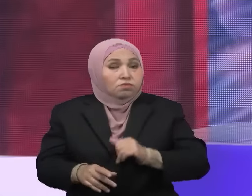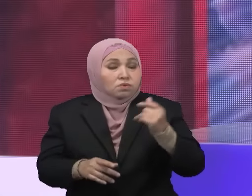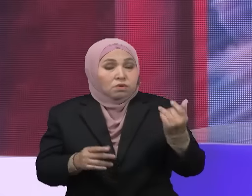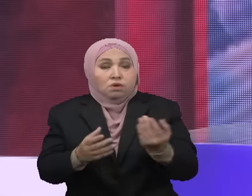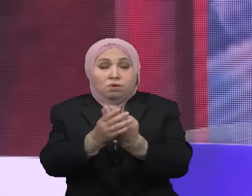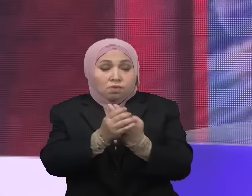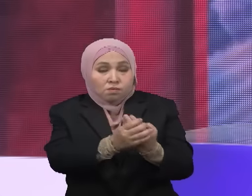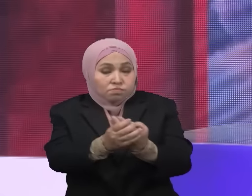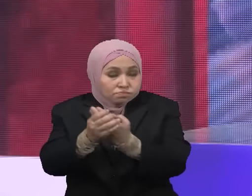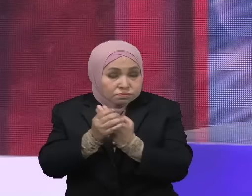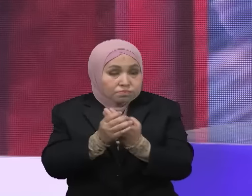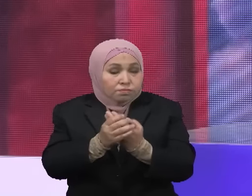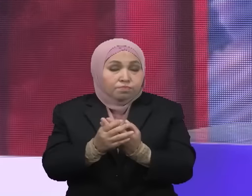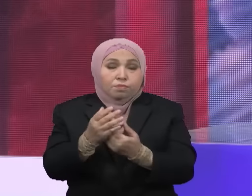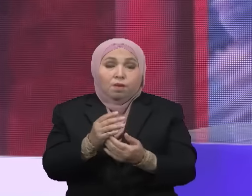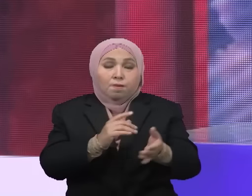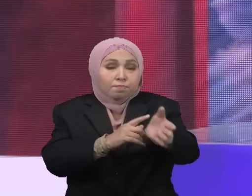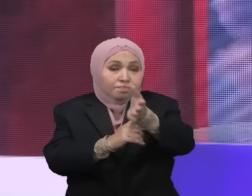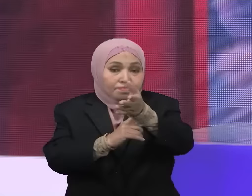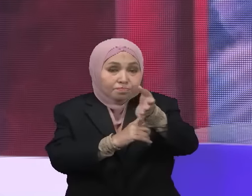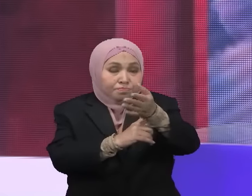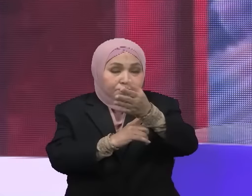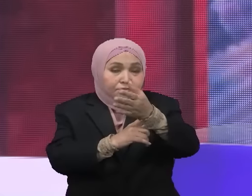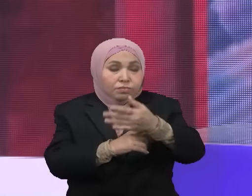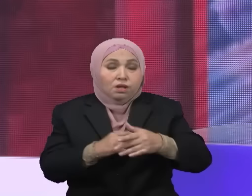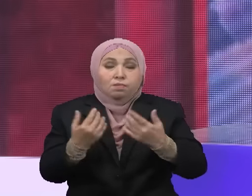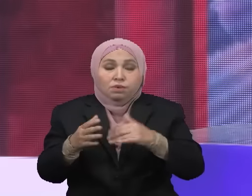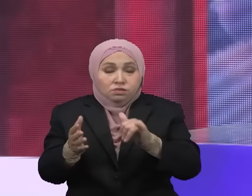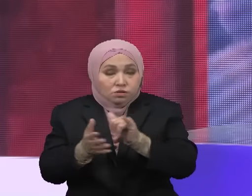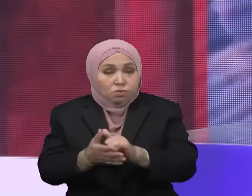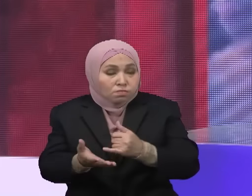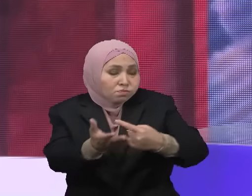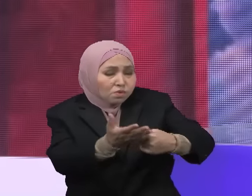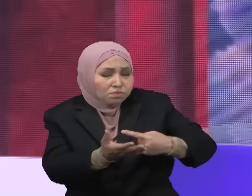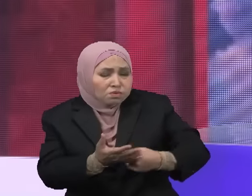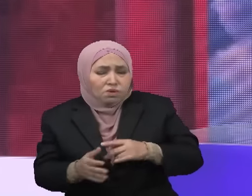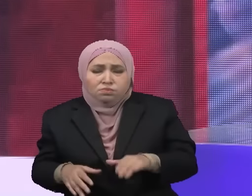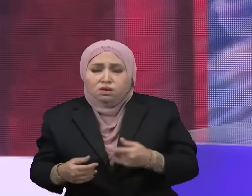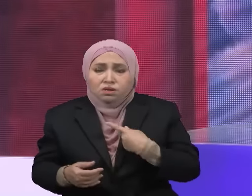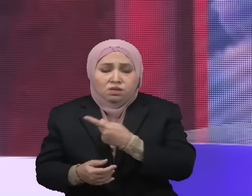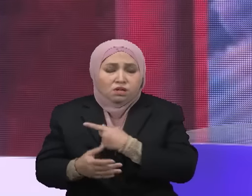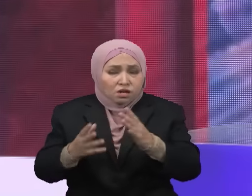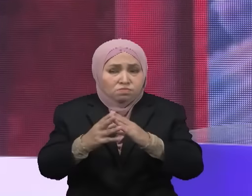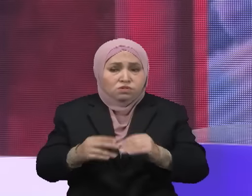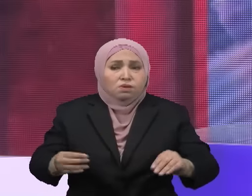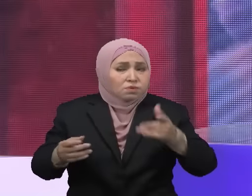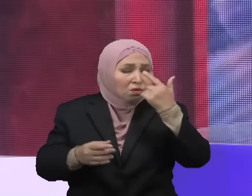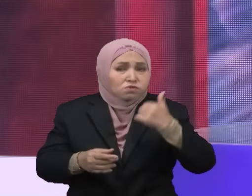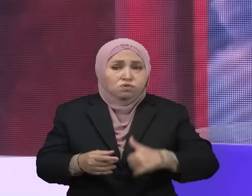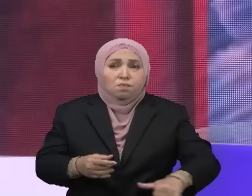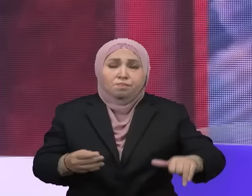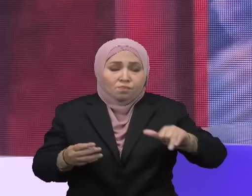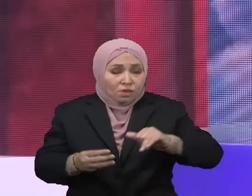bersatu. Waktu tu akan dikibarkan bendera, ya, kemudian akan berbincang macam mana kita nak menyelesaikan pasal musuh